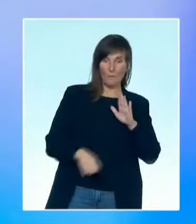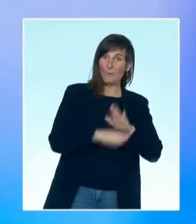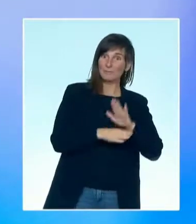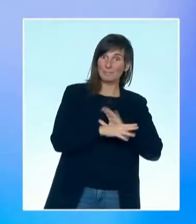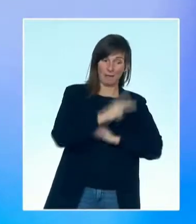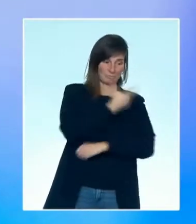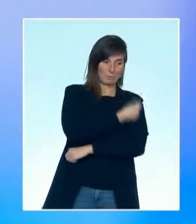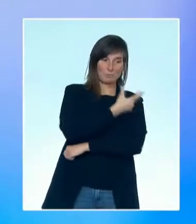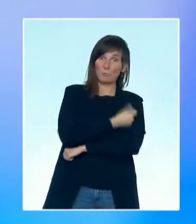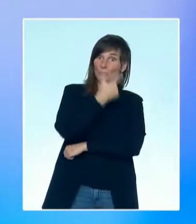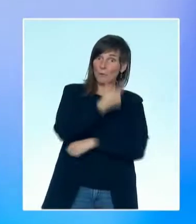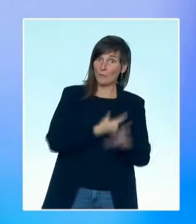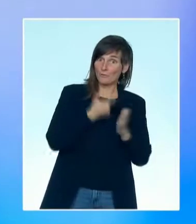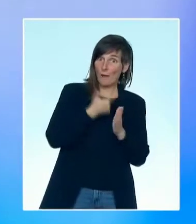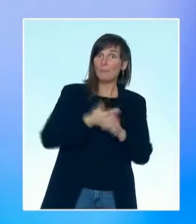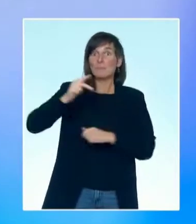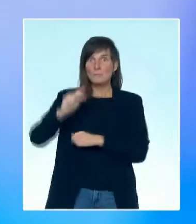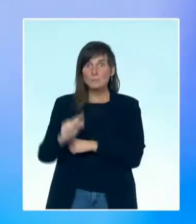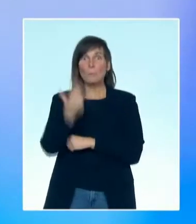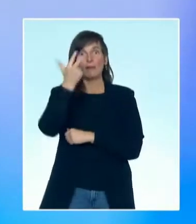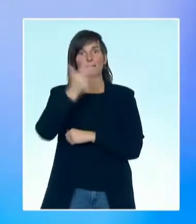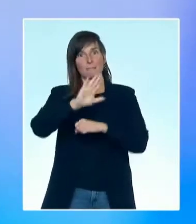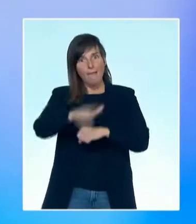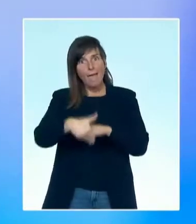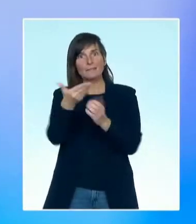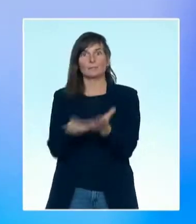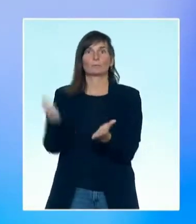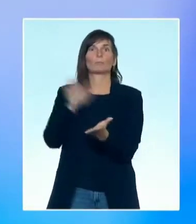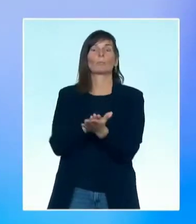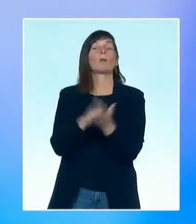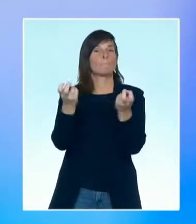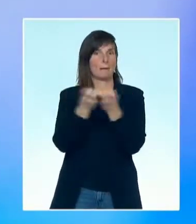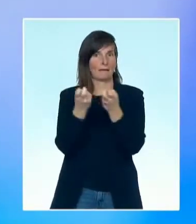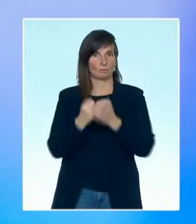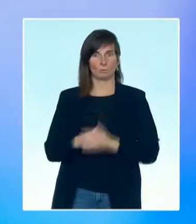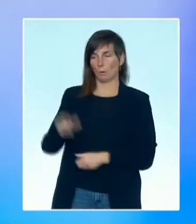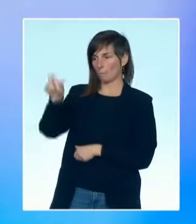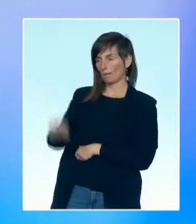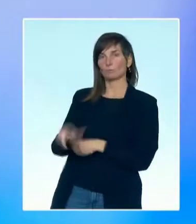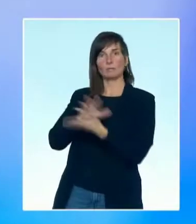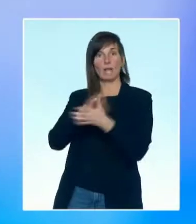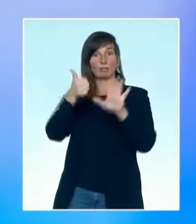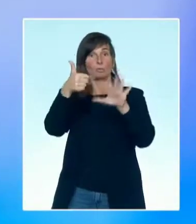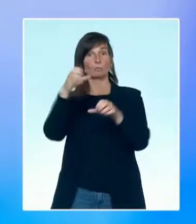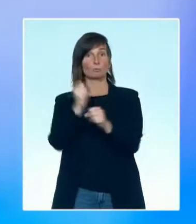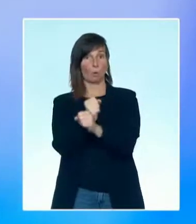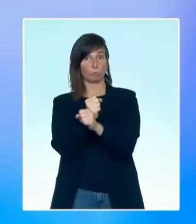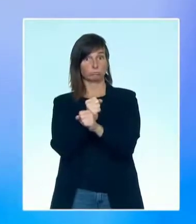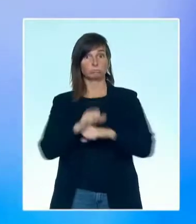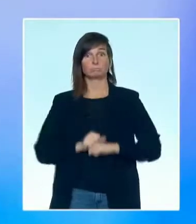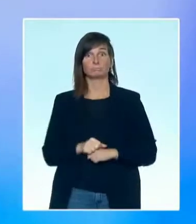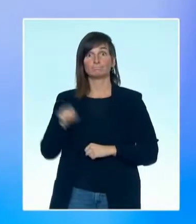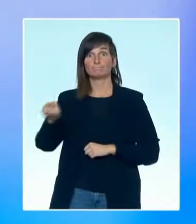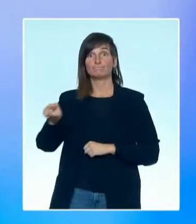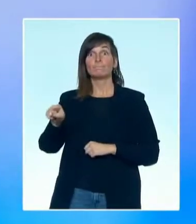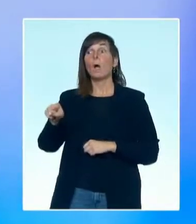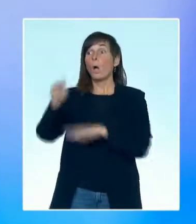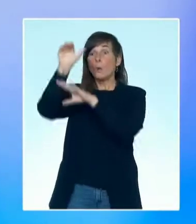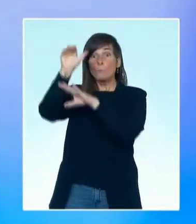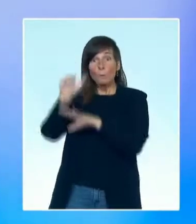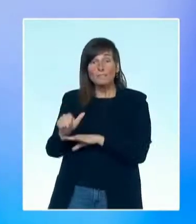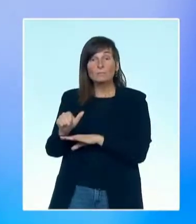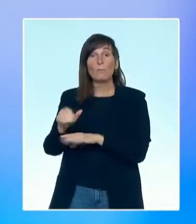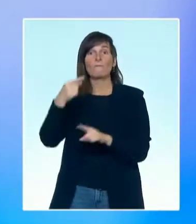il la booste considérablement. Deux chiffres. Une personne de 60 ans aura une protection 4 fois